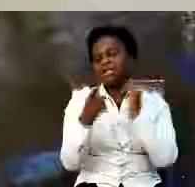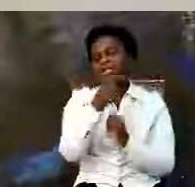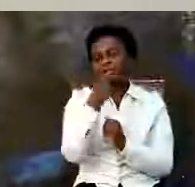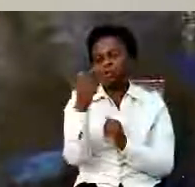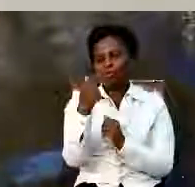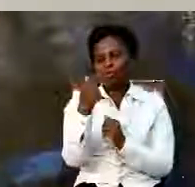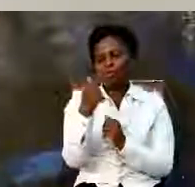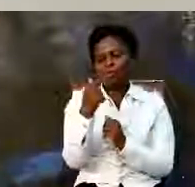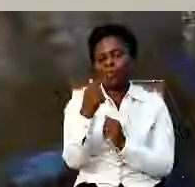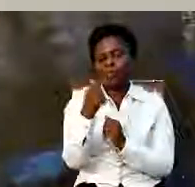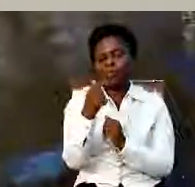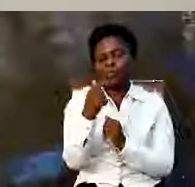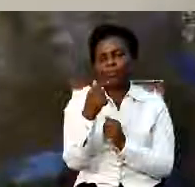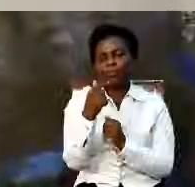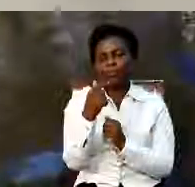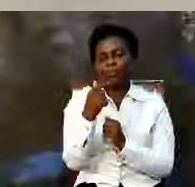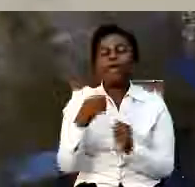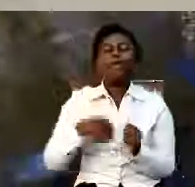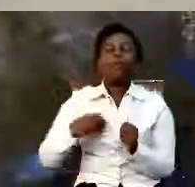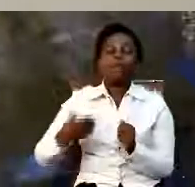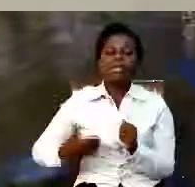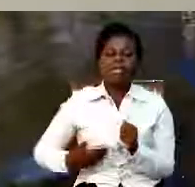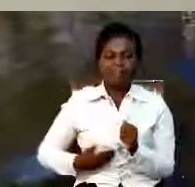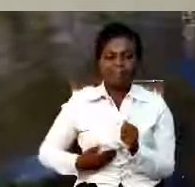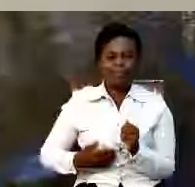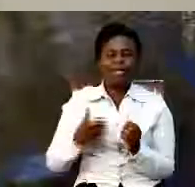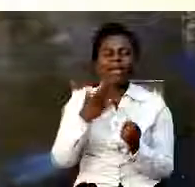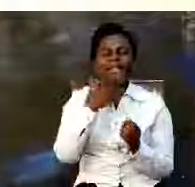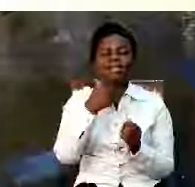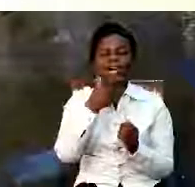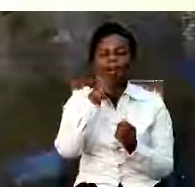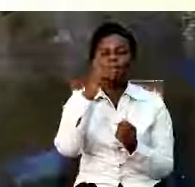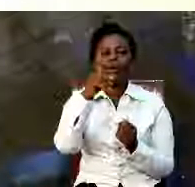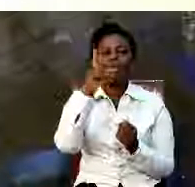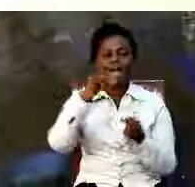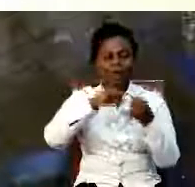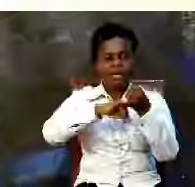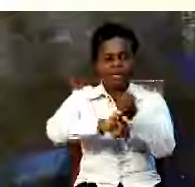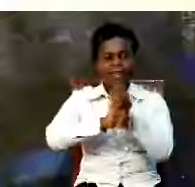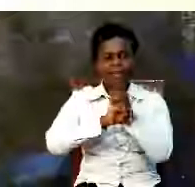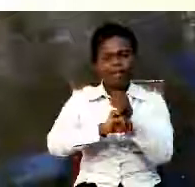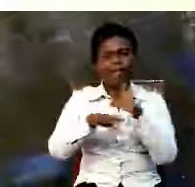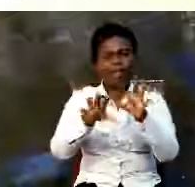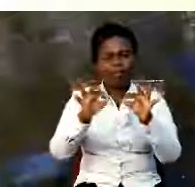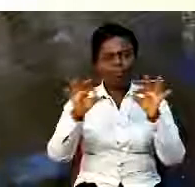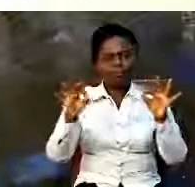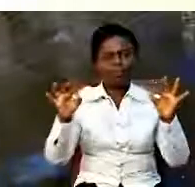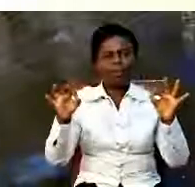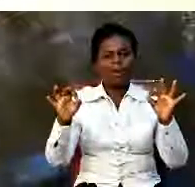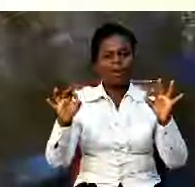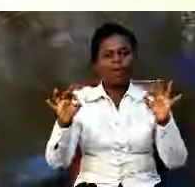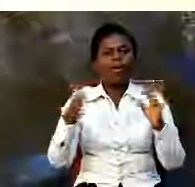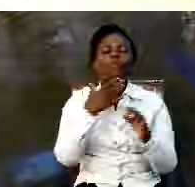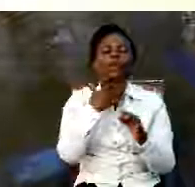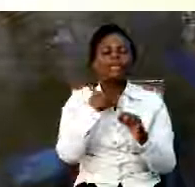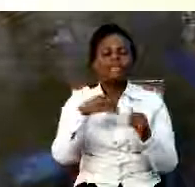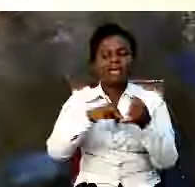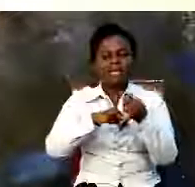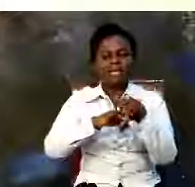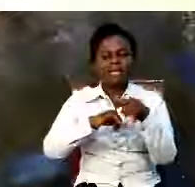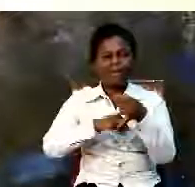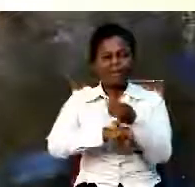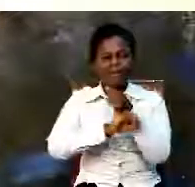Mwanamke anataka mwenzi wake awe ni rafiki mwema. wanahitaji rafiki,